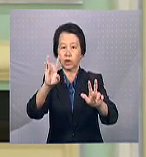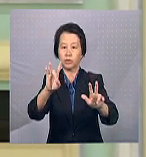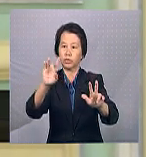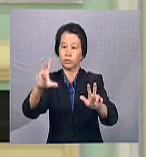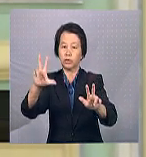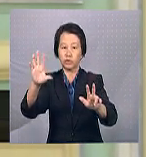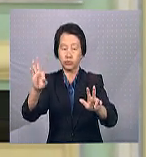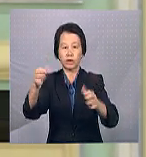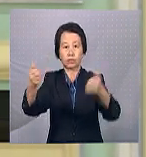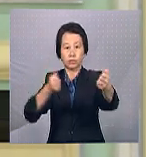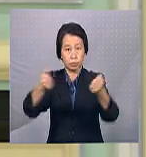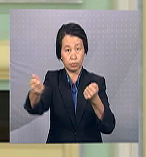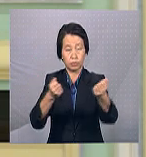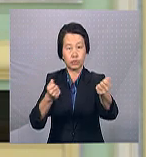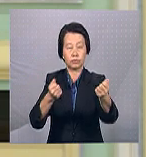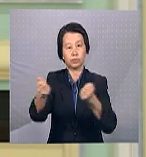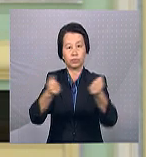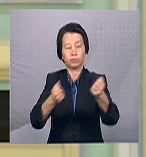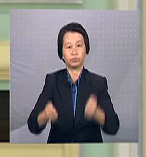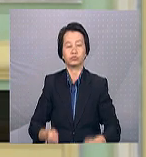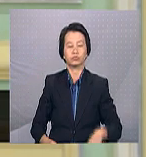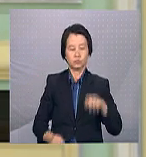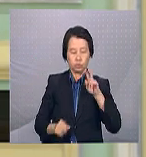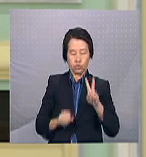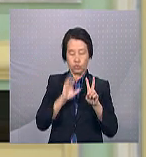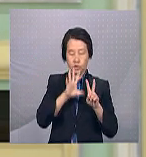331,839 kenderaan. Sebanyak